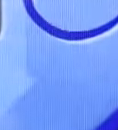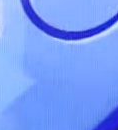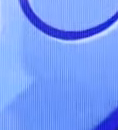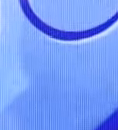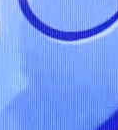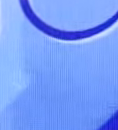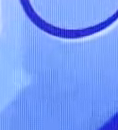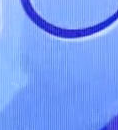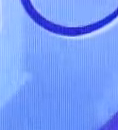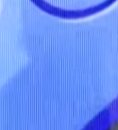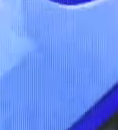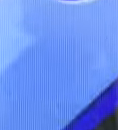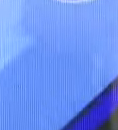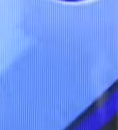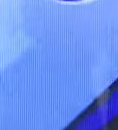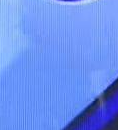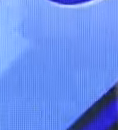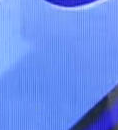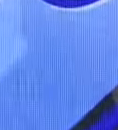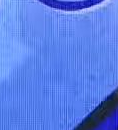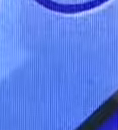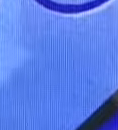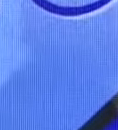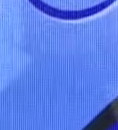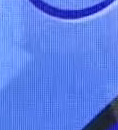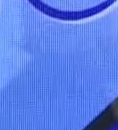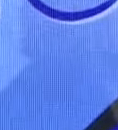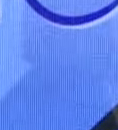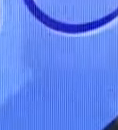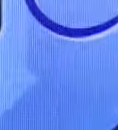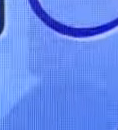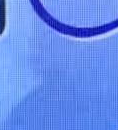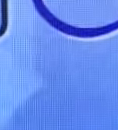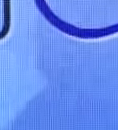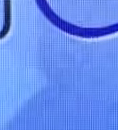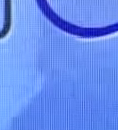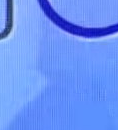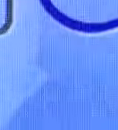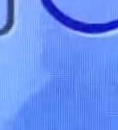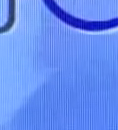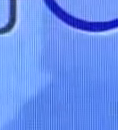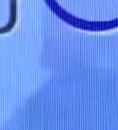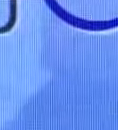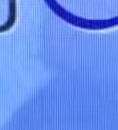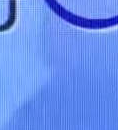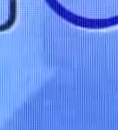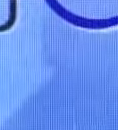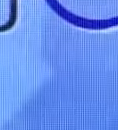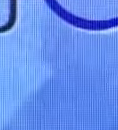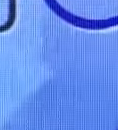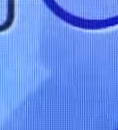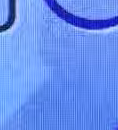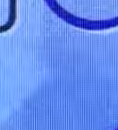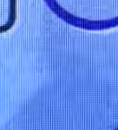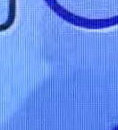województwa lubuskiego. No, 6 godzin trasy specjalnie, aby pokazać swoje wspaniałe osiągnięcia. Raz jeszcze proszę o gorące brawa.